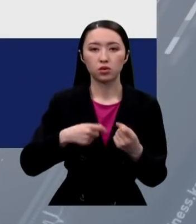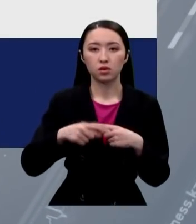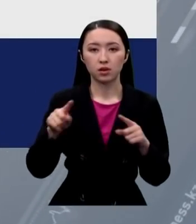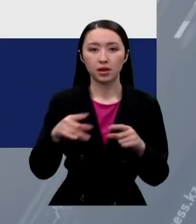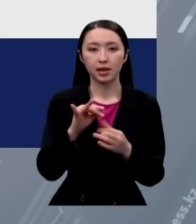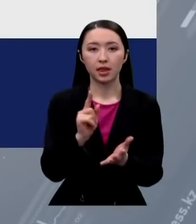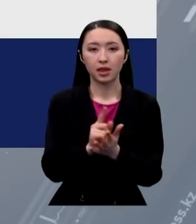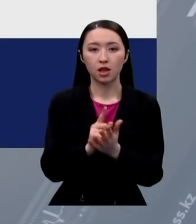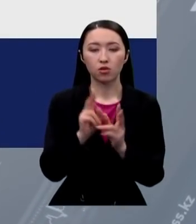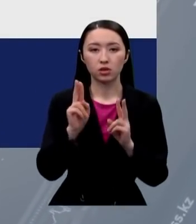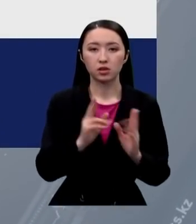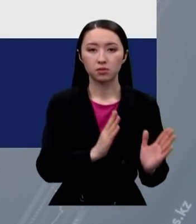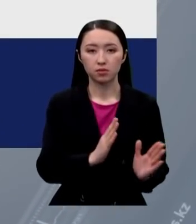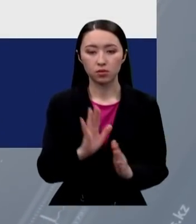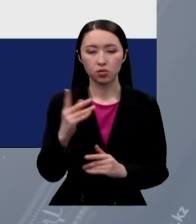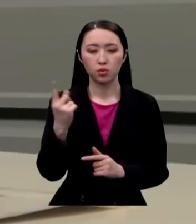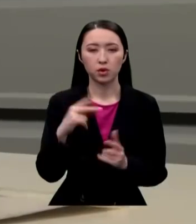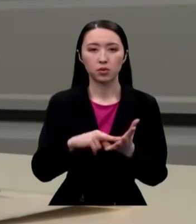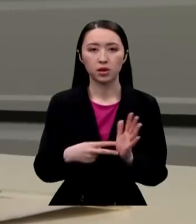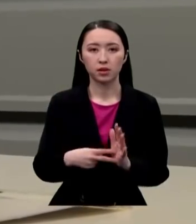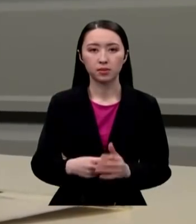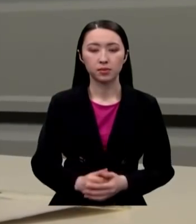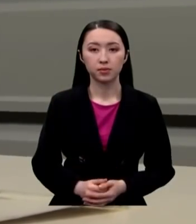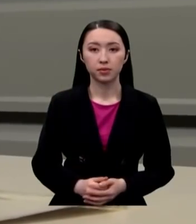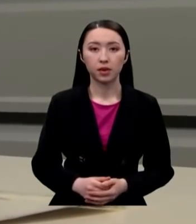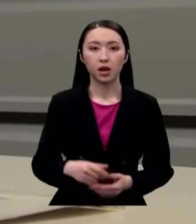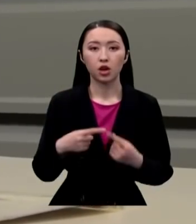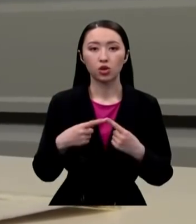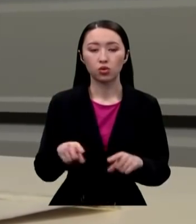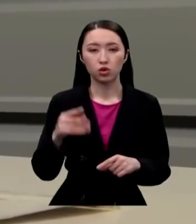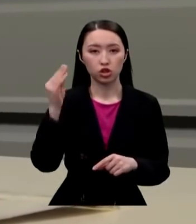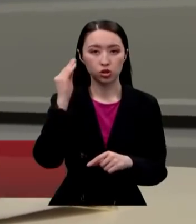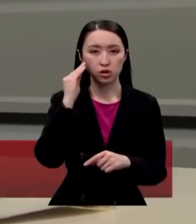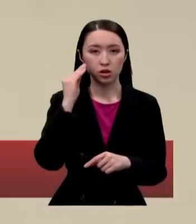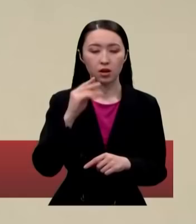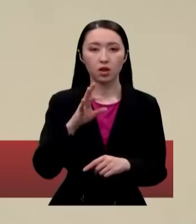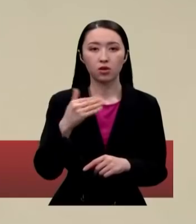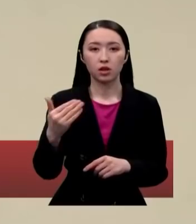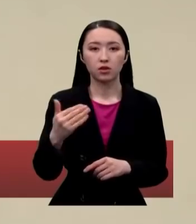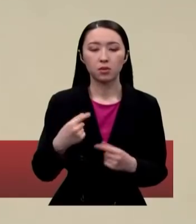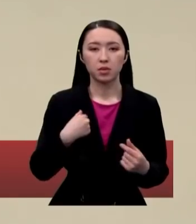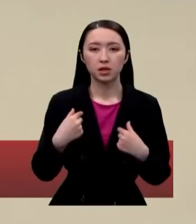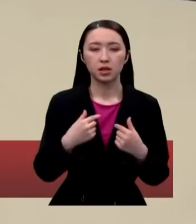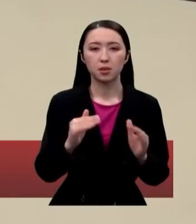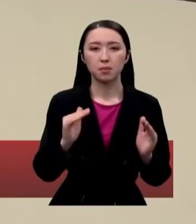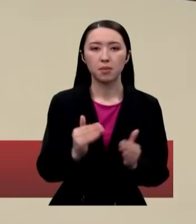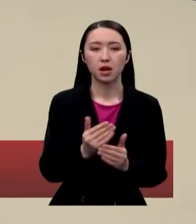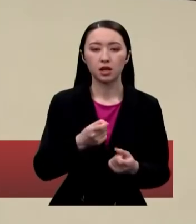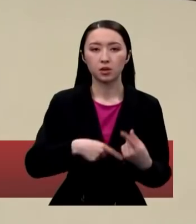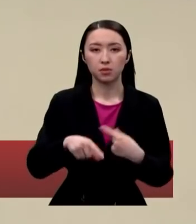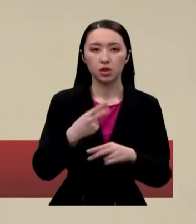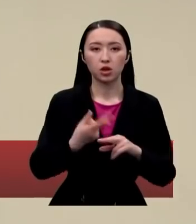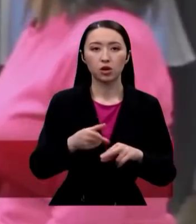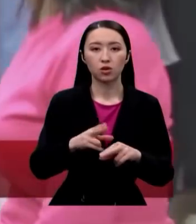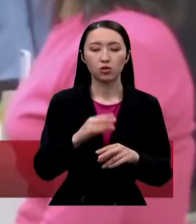раз налоговая дисциплина выйдет на первый план. Ну а другие считают, что от этого пострадает микро- и малый бизнес, который